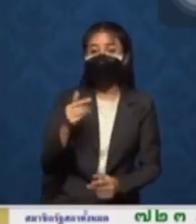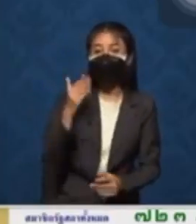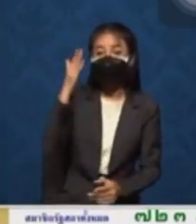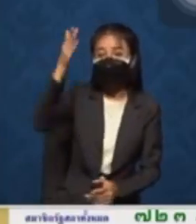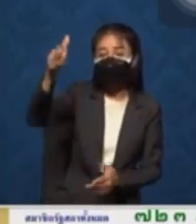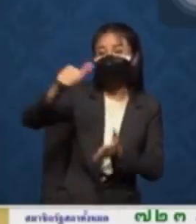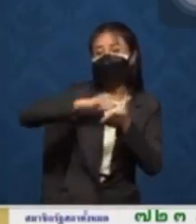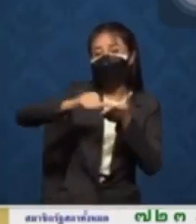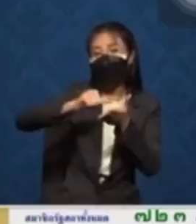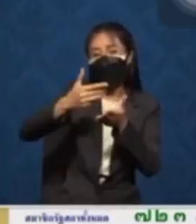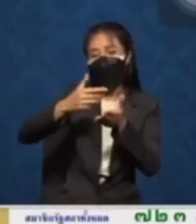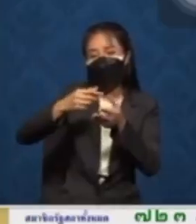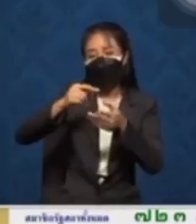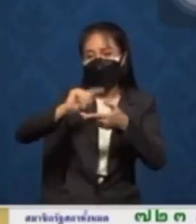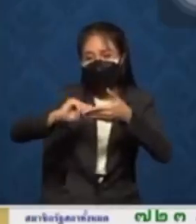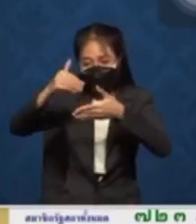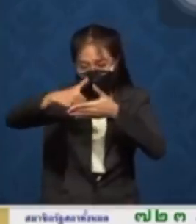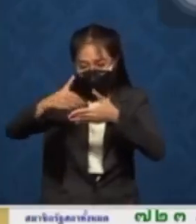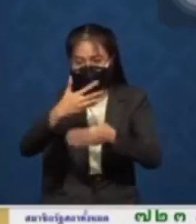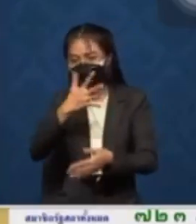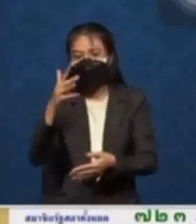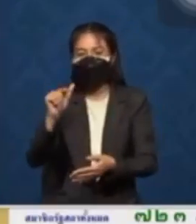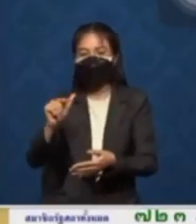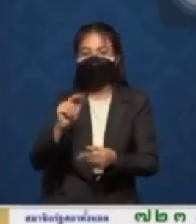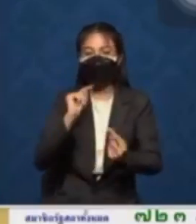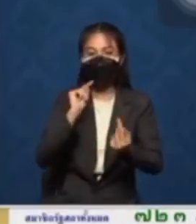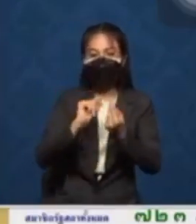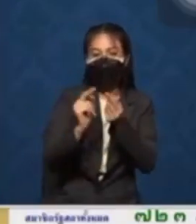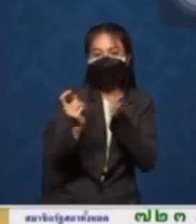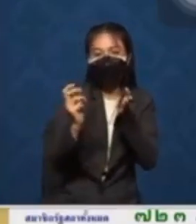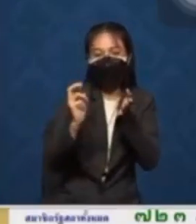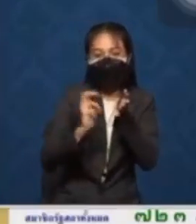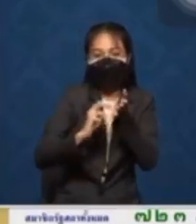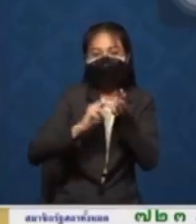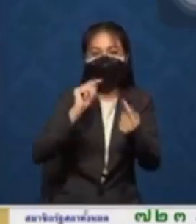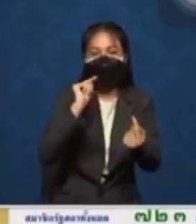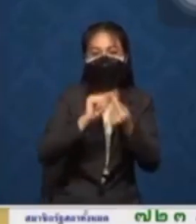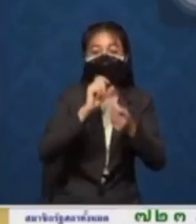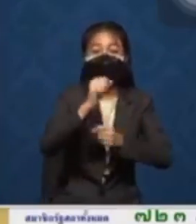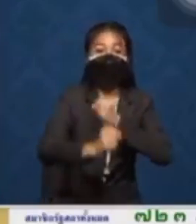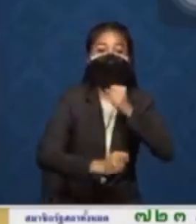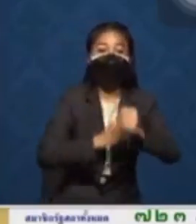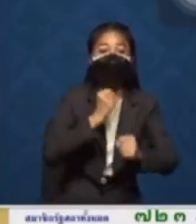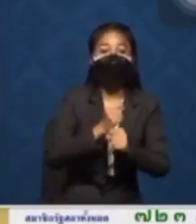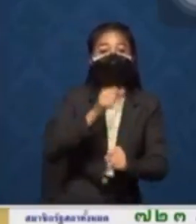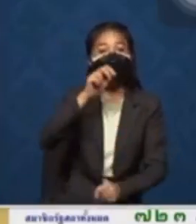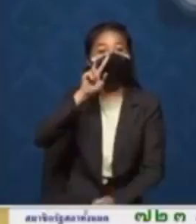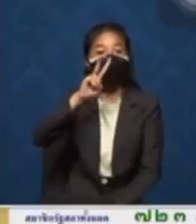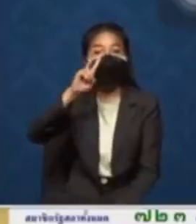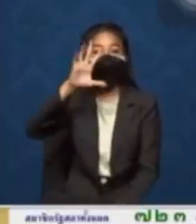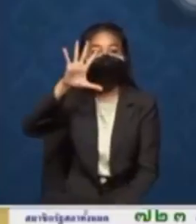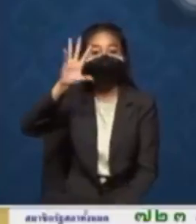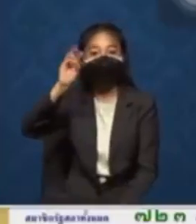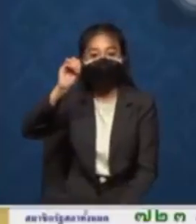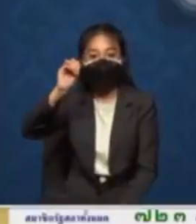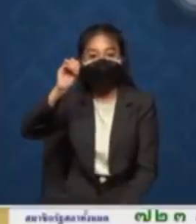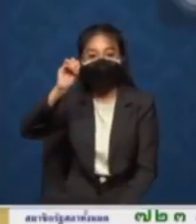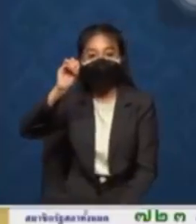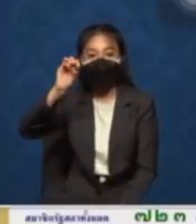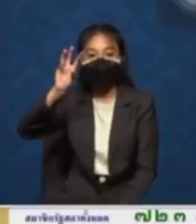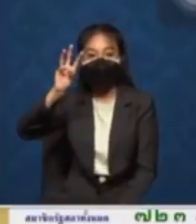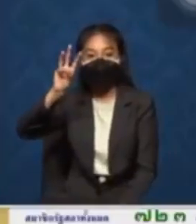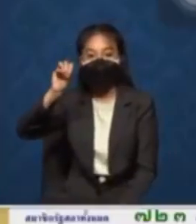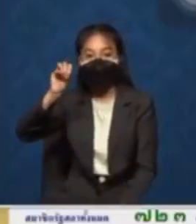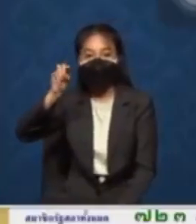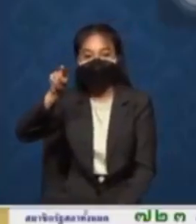อให้แก้ไขระบบเลือกตั้งที่บรรจุไว้ในรัฐธรรมนูญฉบับ2560และท่านก็อย่าลืมนะครับว่ารัฐธรรมนูญที่ถูกเสนอในประชาม